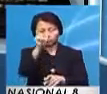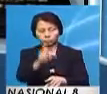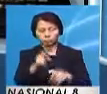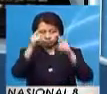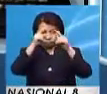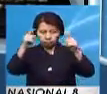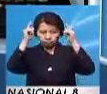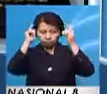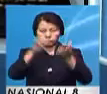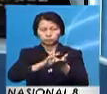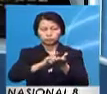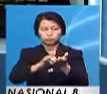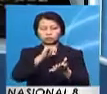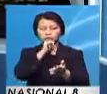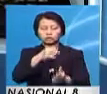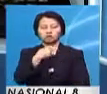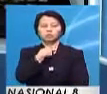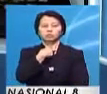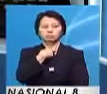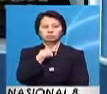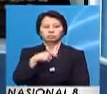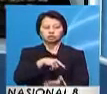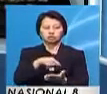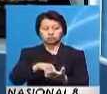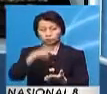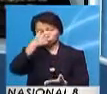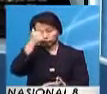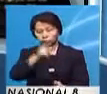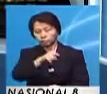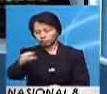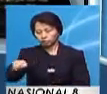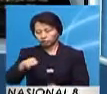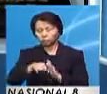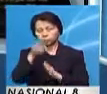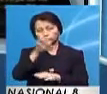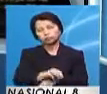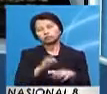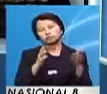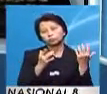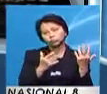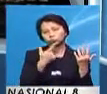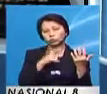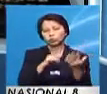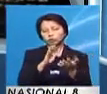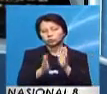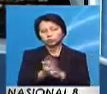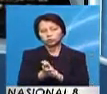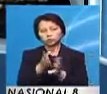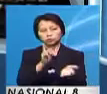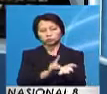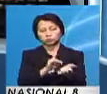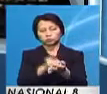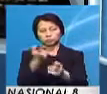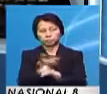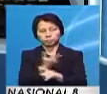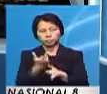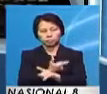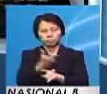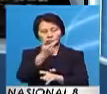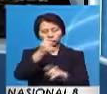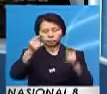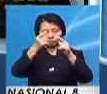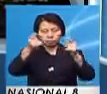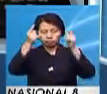graduan perubatan tidak terjejas. Ini memandangkan mereka terpaksa menunggu begitu lama untuk dijadikan sebagai doktor pelatih, memandangkan